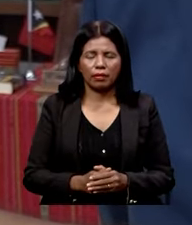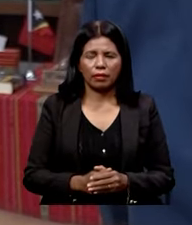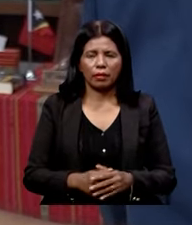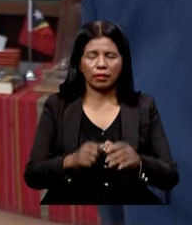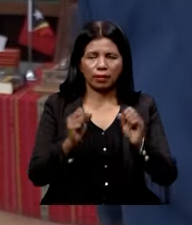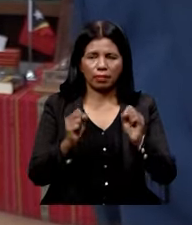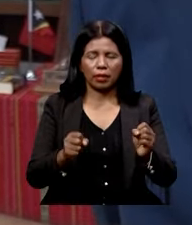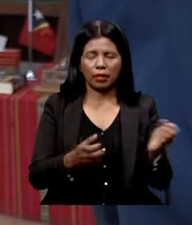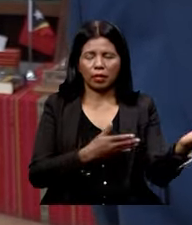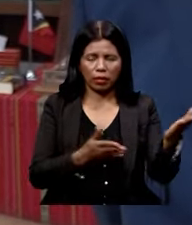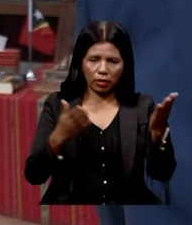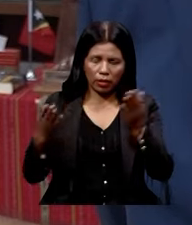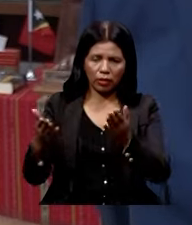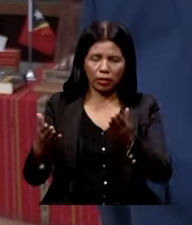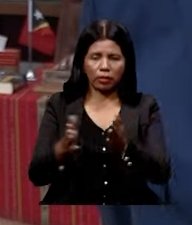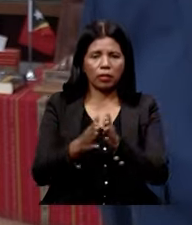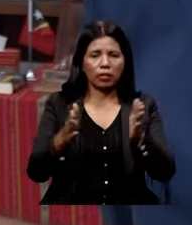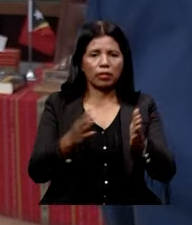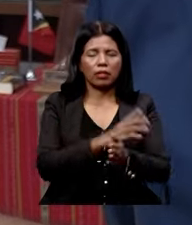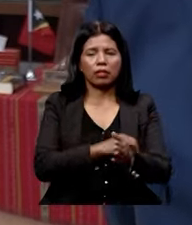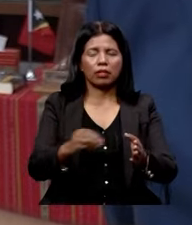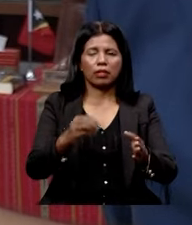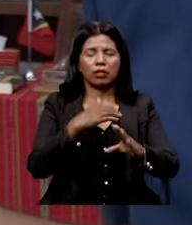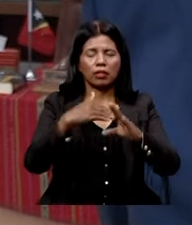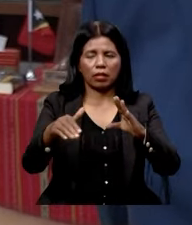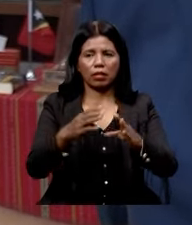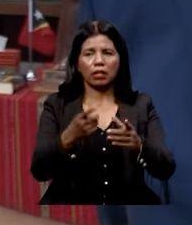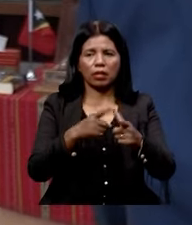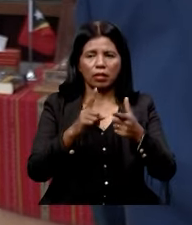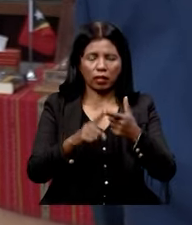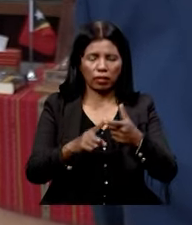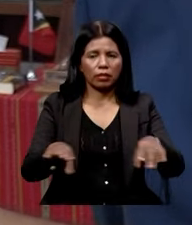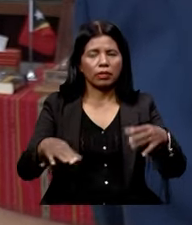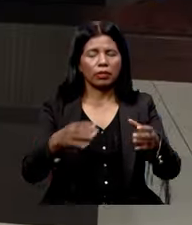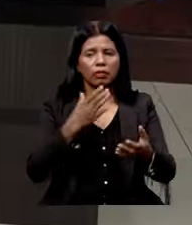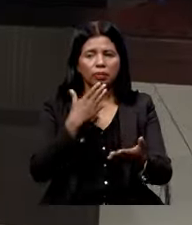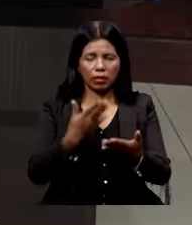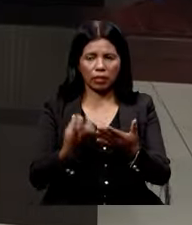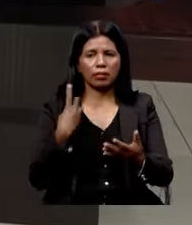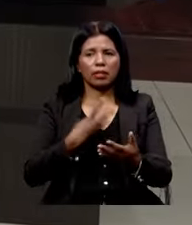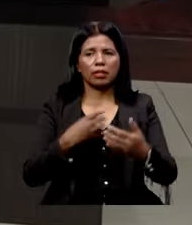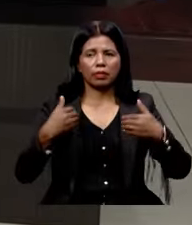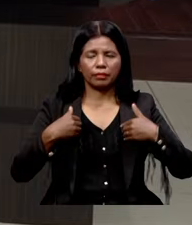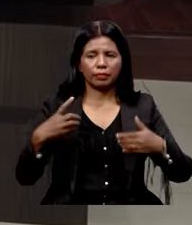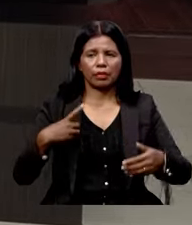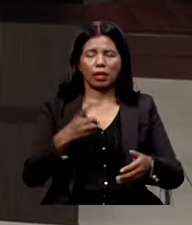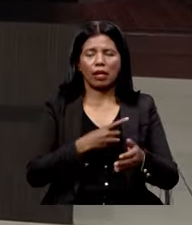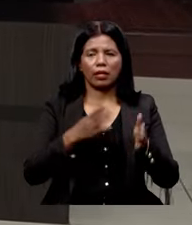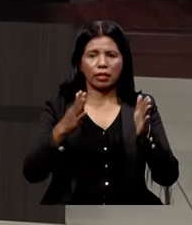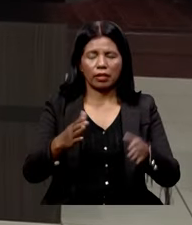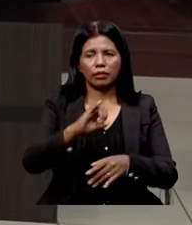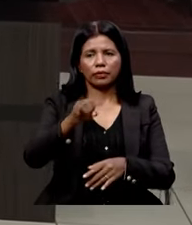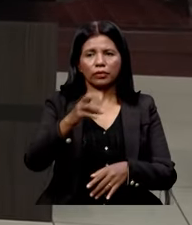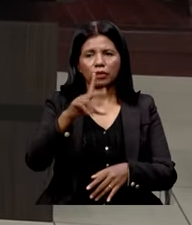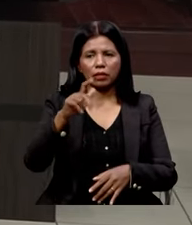menjadi eksportir terbesar ya kan. Melalui potensi-potensi yang ada. Alain Dene, deputada Zulia Laiskodat Mos,